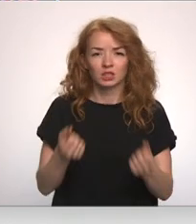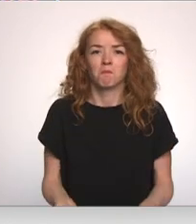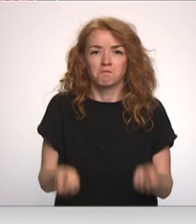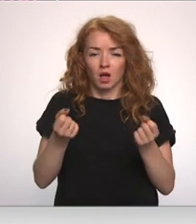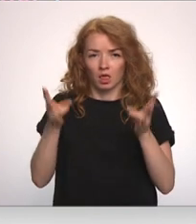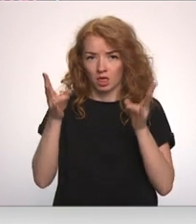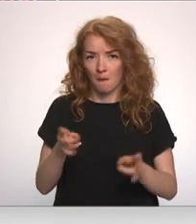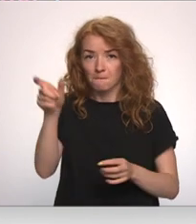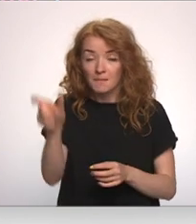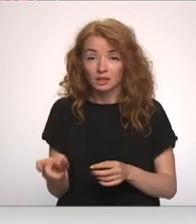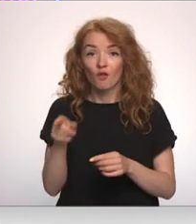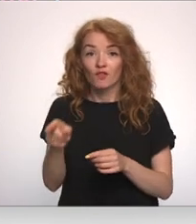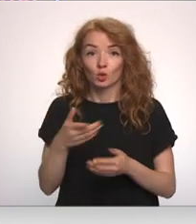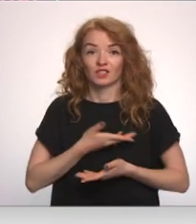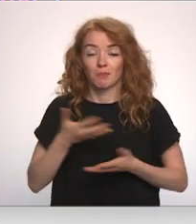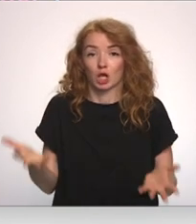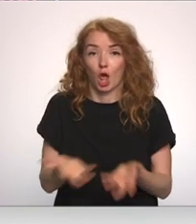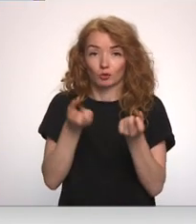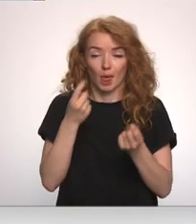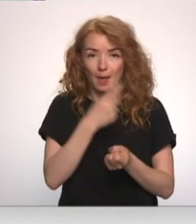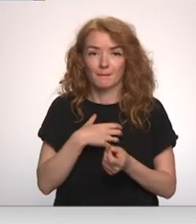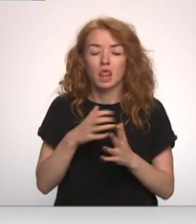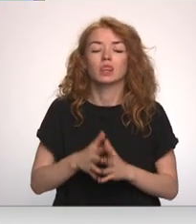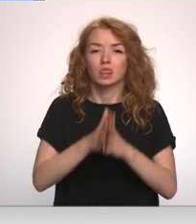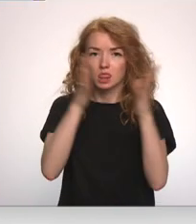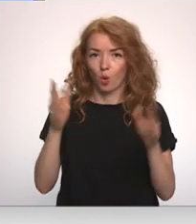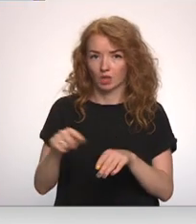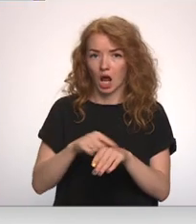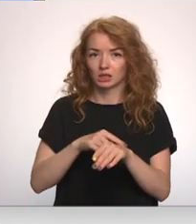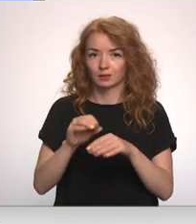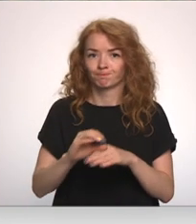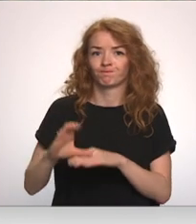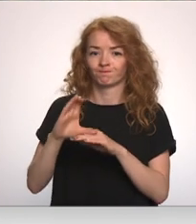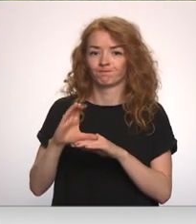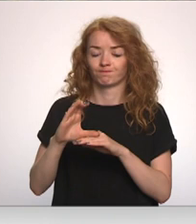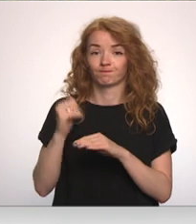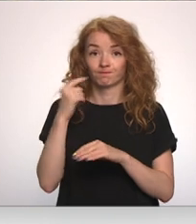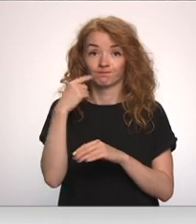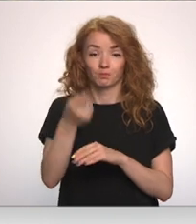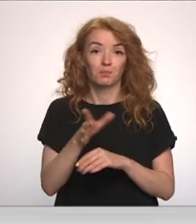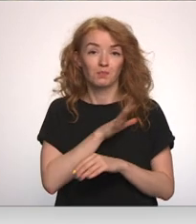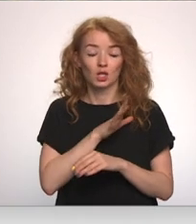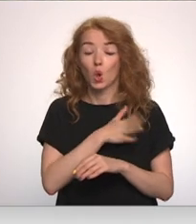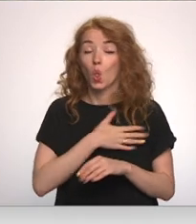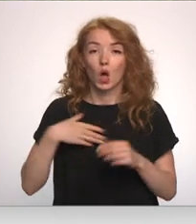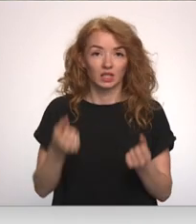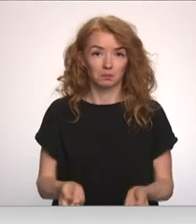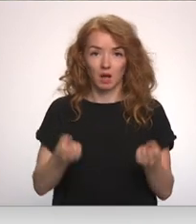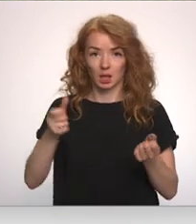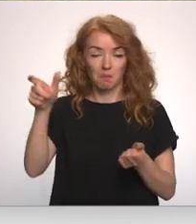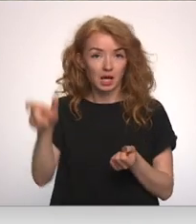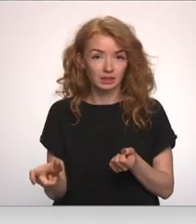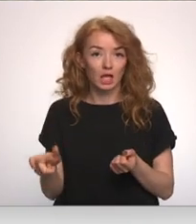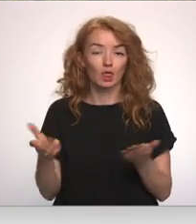cietuši pacienti, kuru dzīvības glābšanai nepieciešami lieli asins krājumi. Bijuši arī ļoti smagi pacienti,